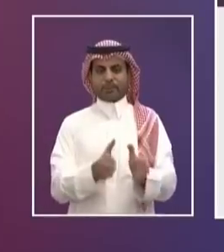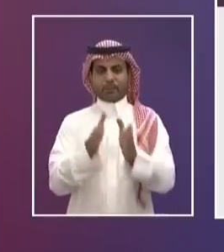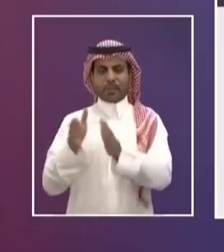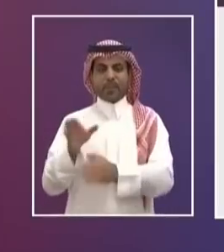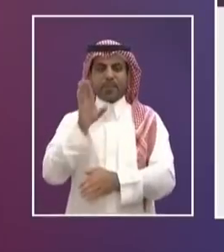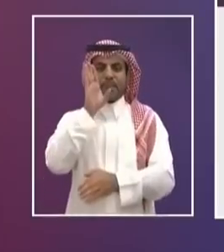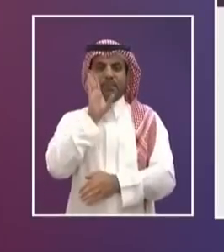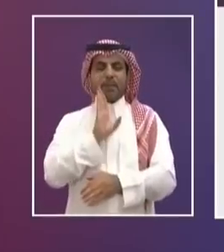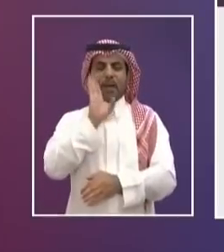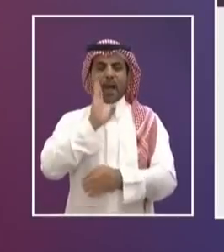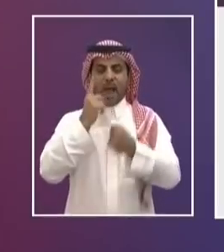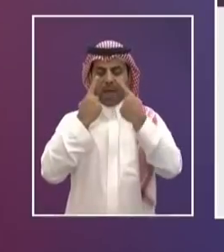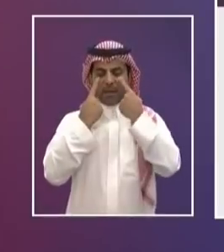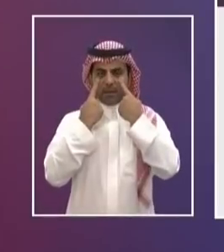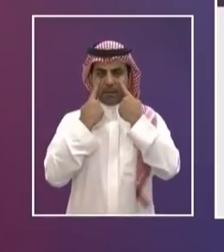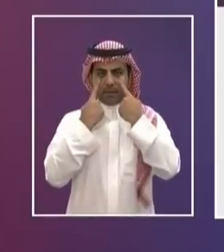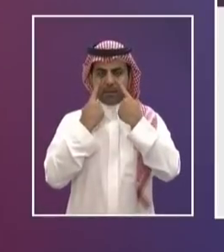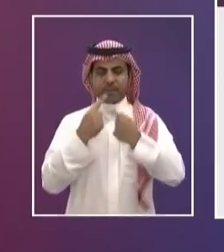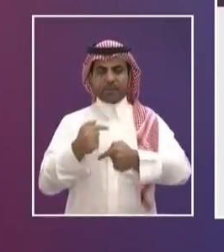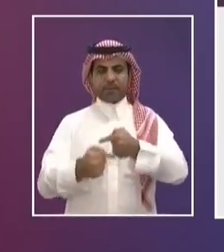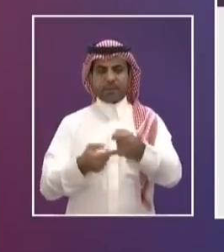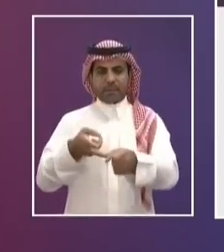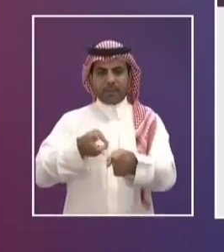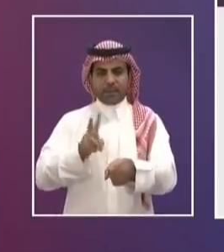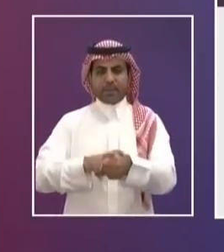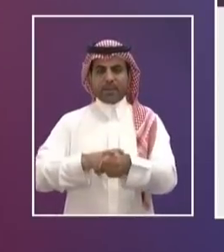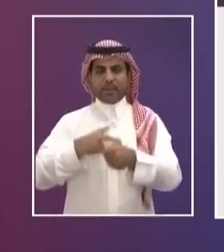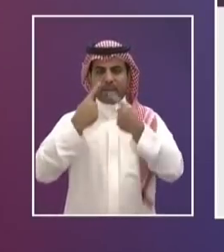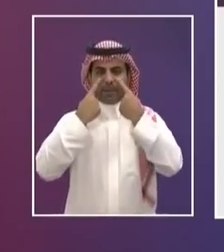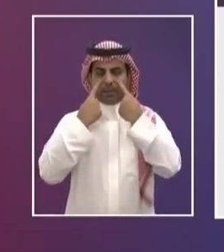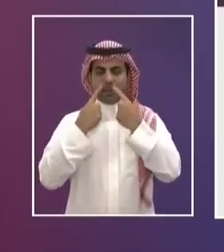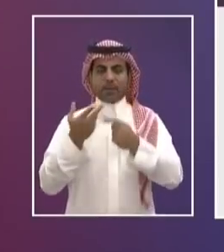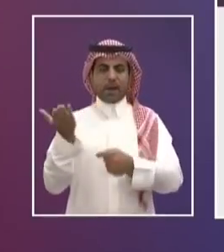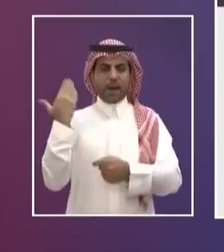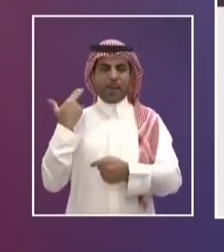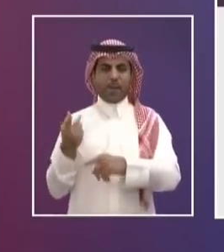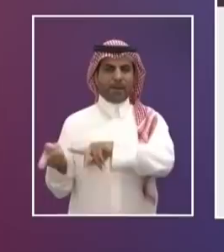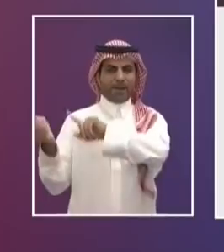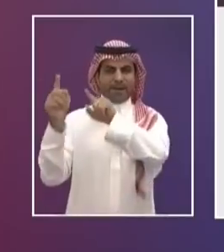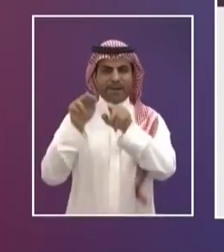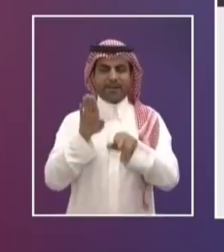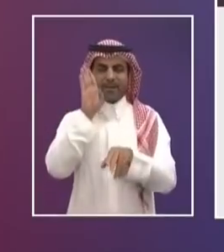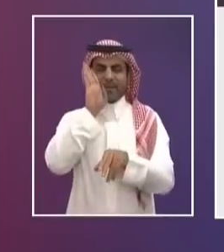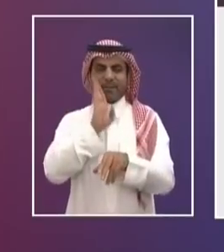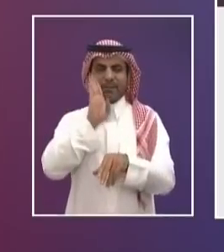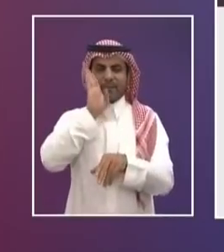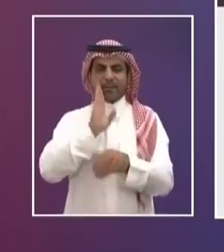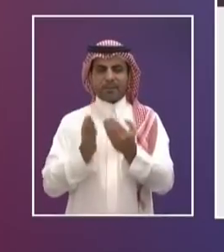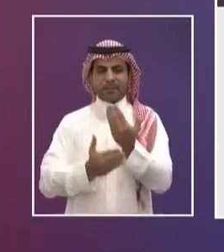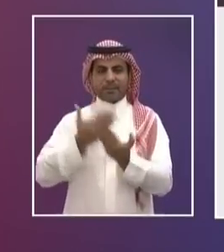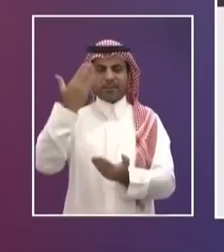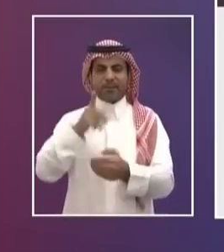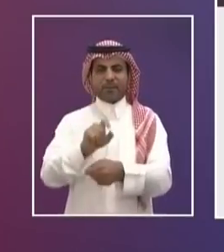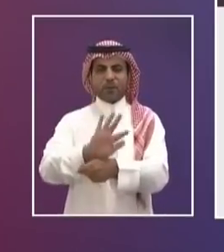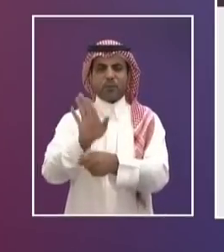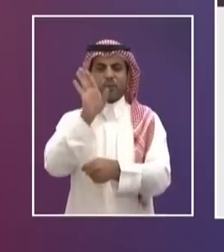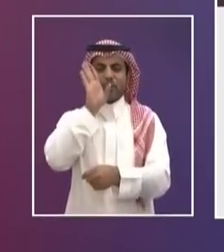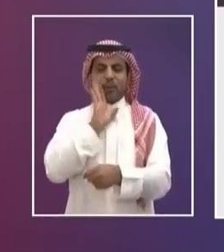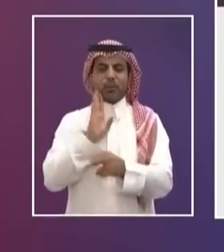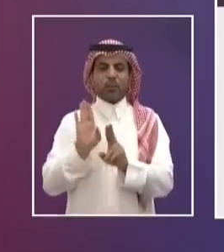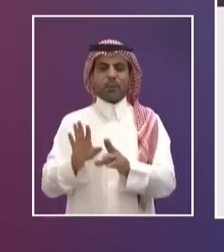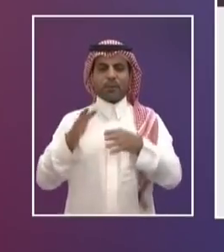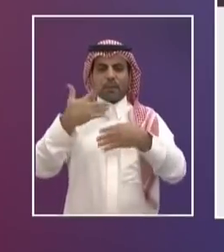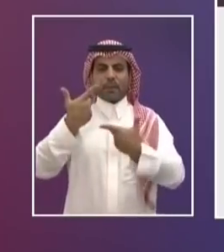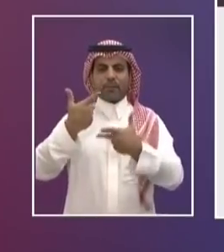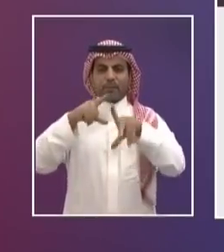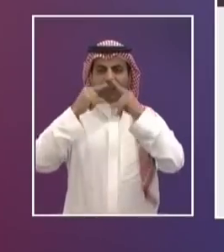مع الحياة أو الرجوع إلى الحياة كما في السابق، التكيف مع الأزمة وما حدث أثناء